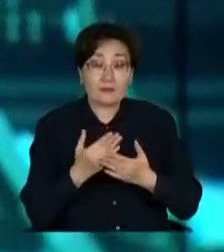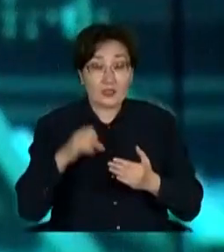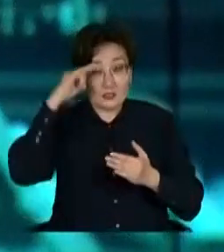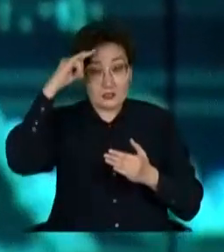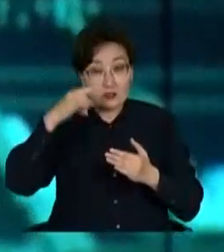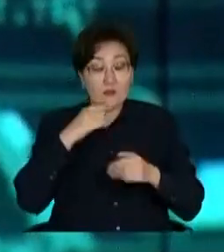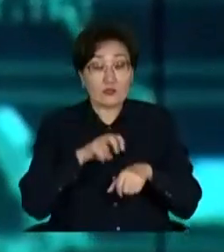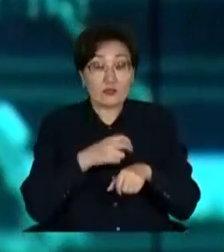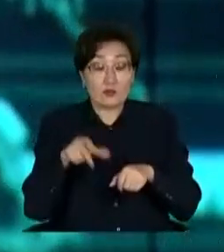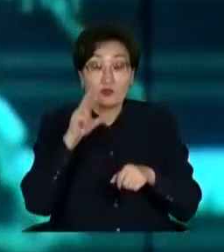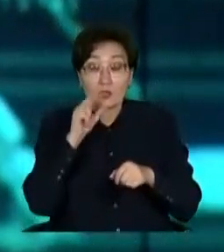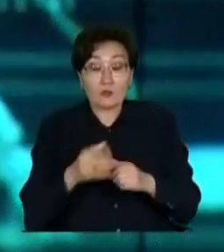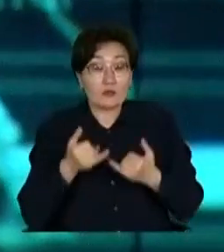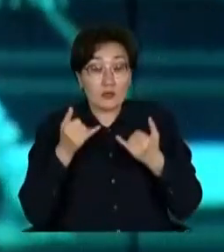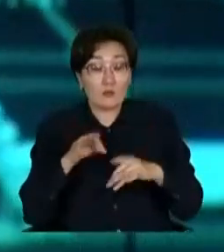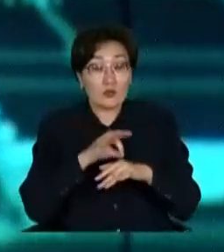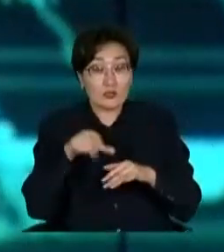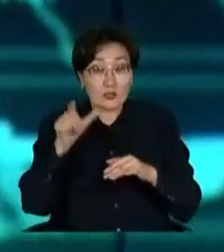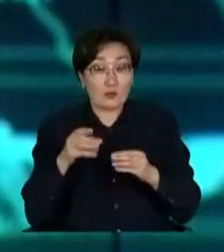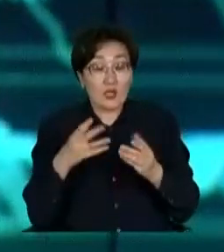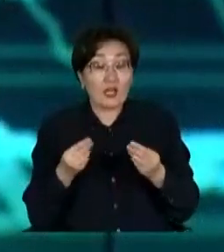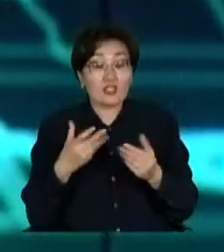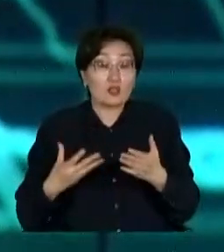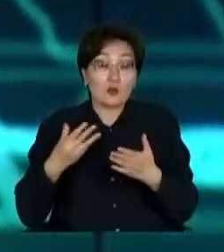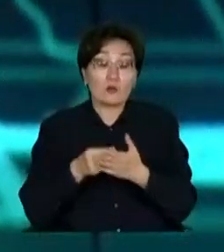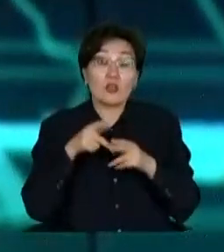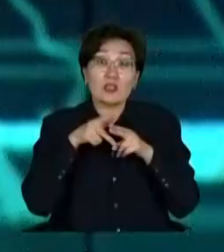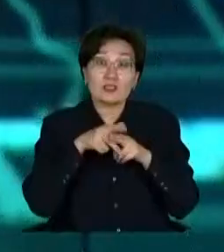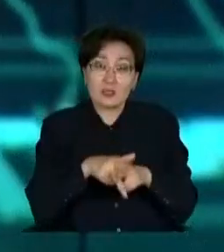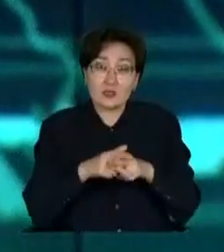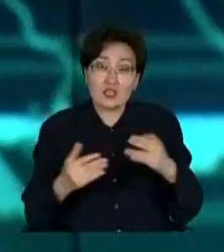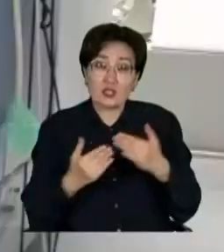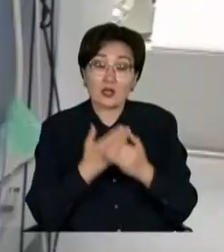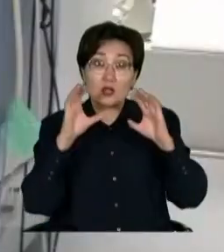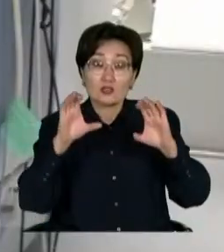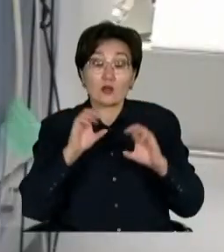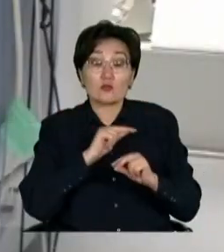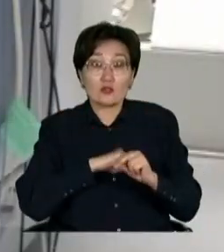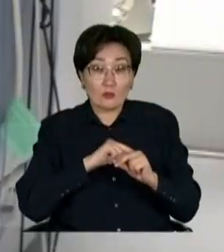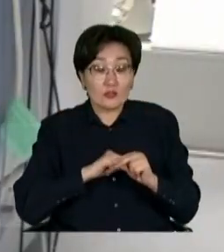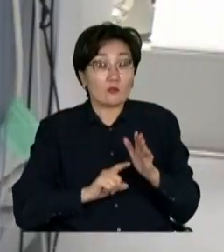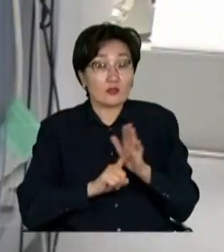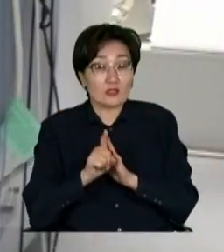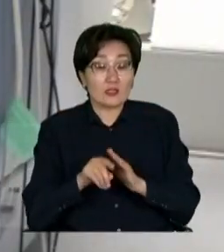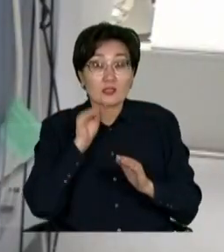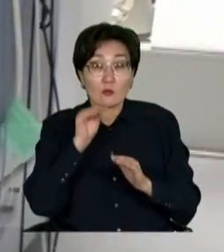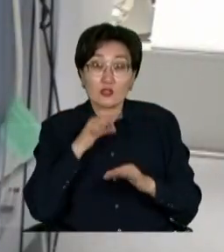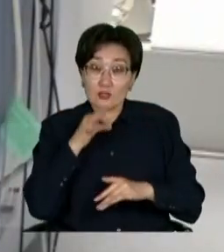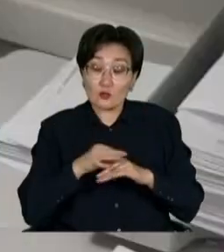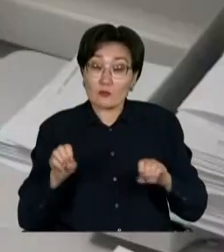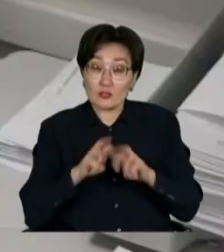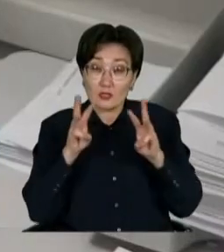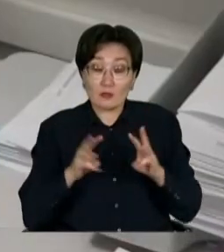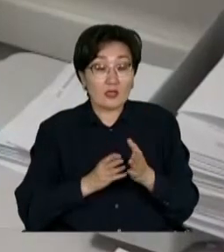Елімізде дәргерлердің қателігі үшін науқасқа ақы төлеуді міндеттейтін жаңа заң күшіне енді. Ол аққалаттылардың кәсіптік жауапкершілігін қамтамасыз